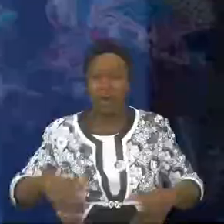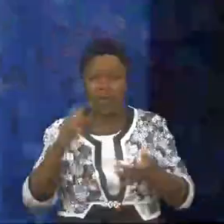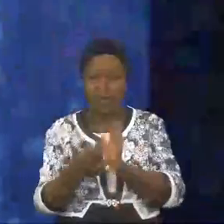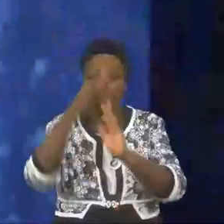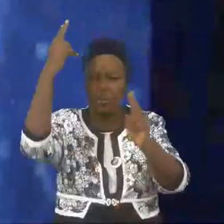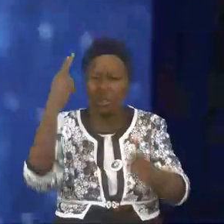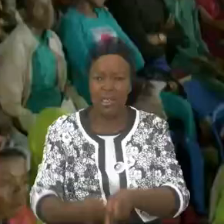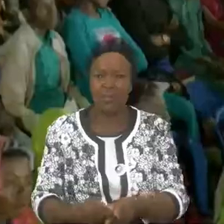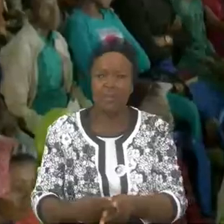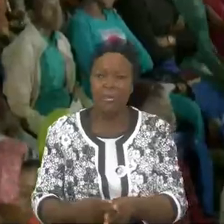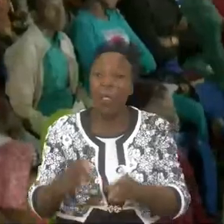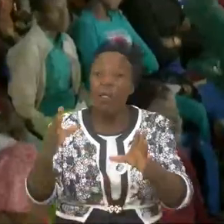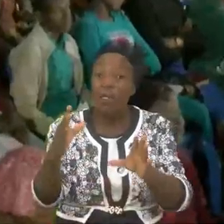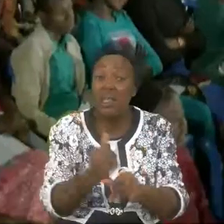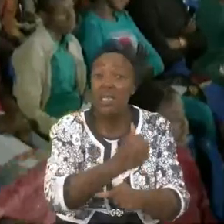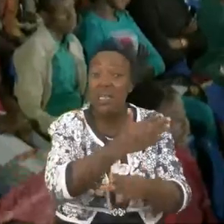vie.